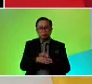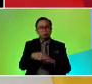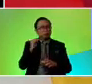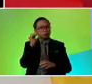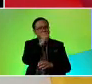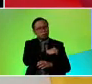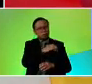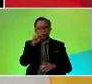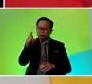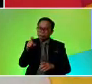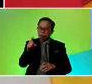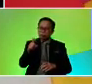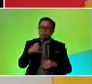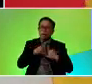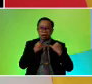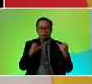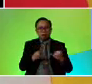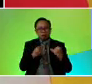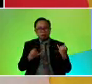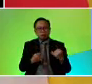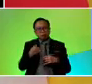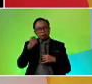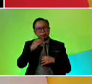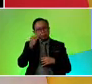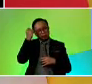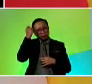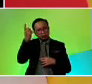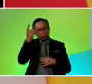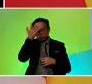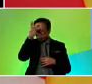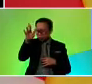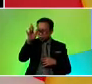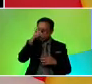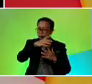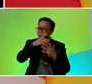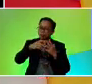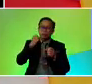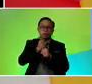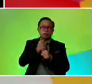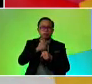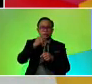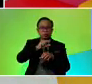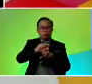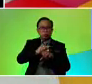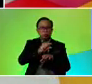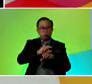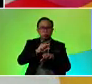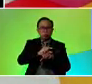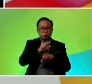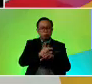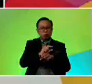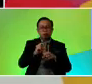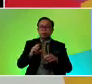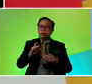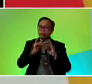perlulah berhati-hati dan bijak memilih kawan atau pekerjaan serta menggunakan media sosial untuk benda yang bermanfaat